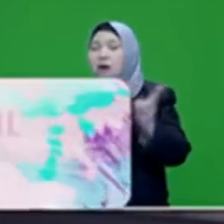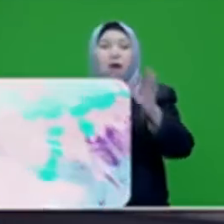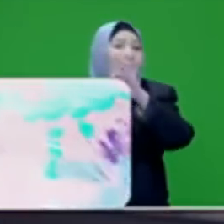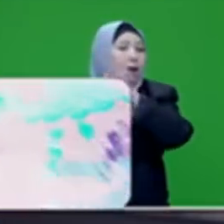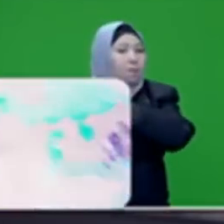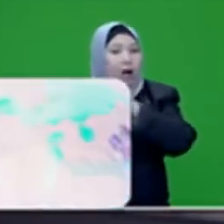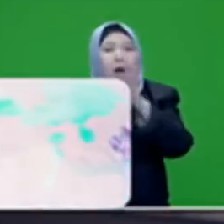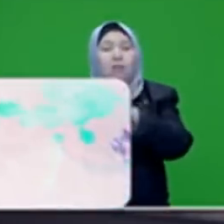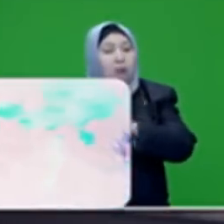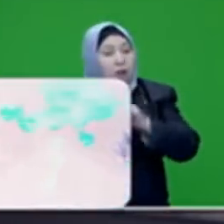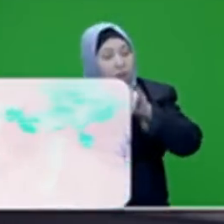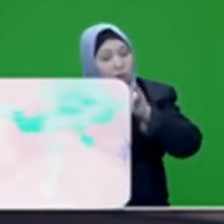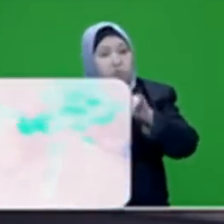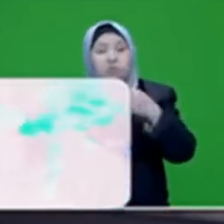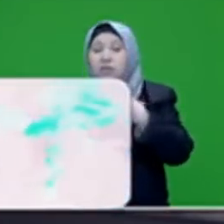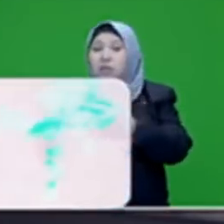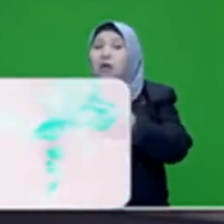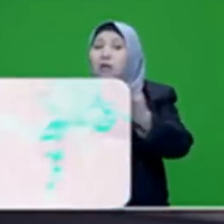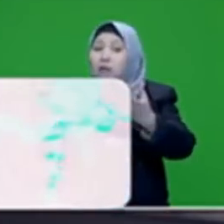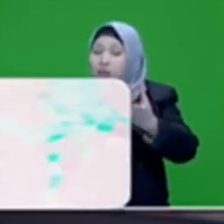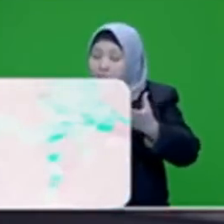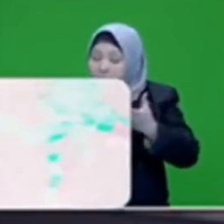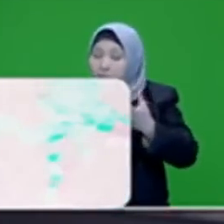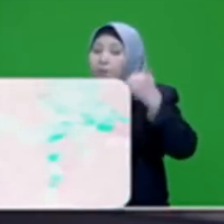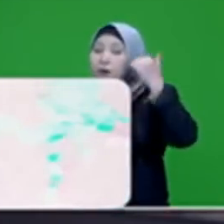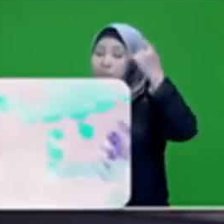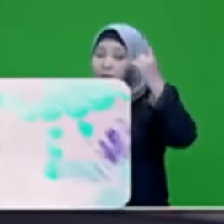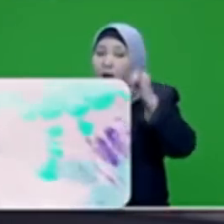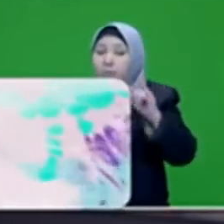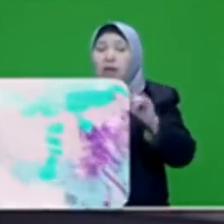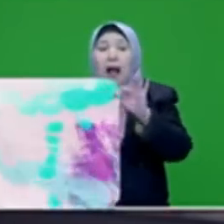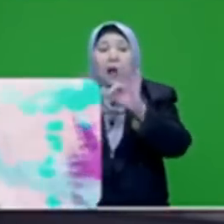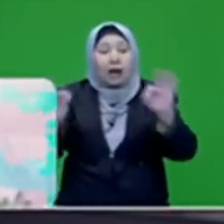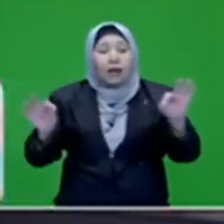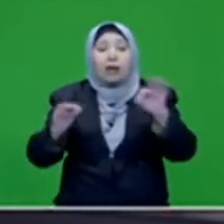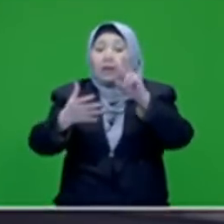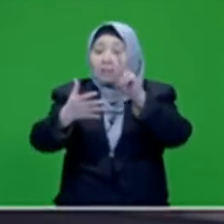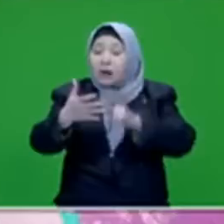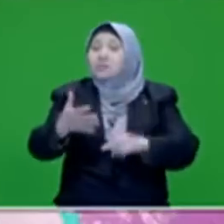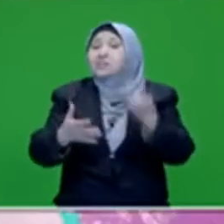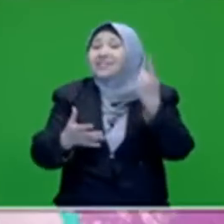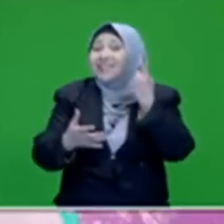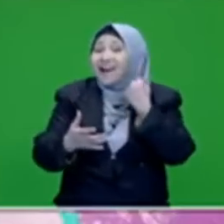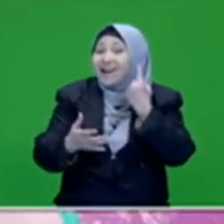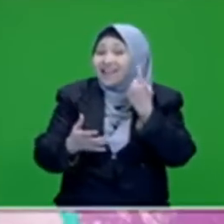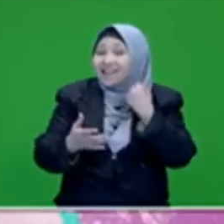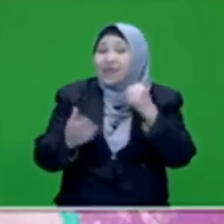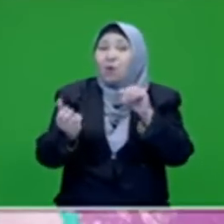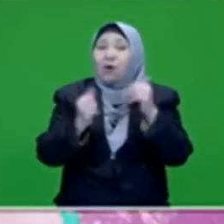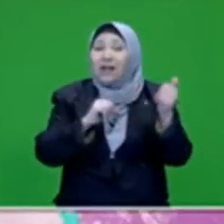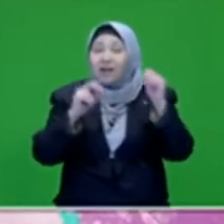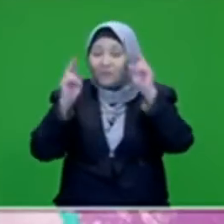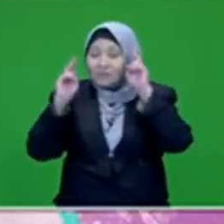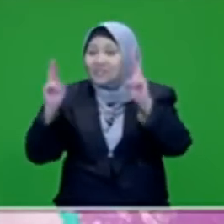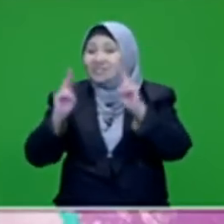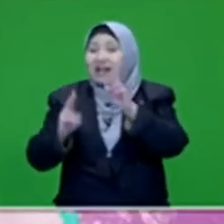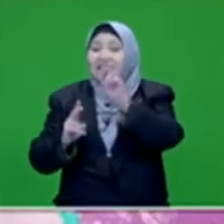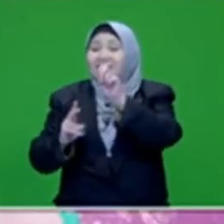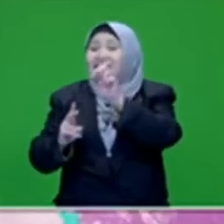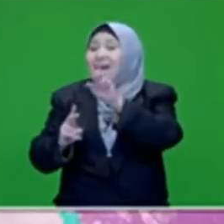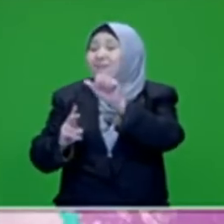terus Dr. Farid Ravi, kita nak memahami kepada ayat yang dibacakan sebentar tadi oleh Al-Fadhil Ustaz